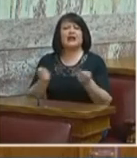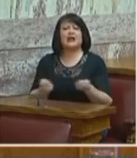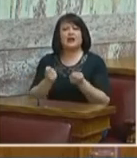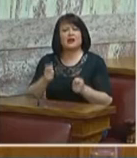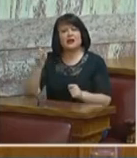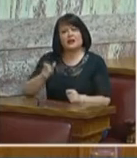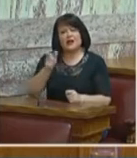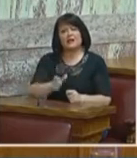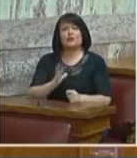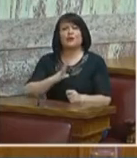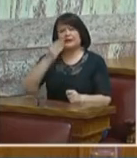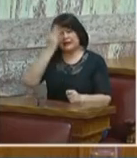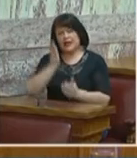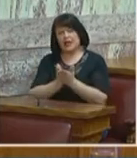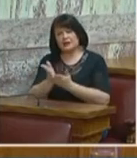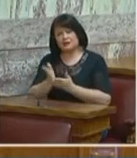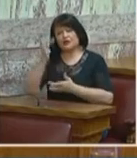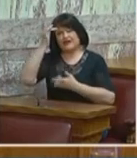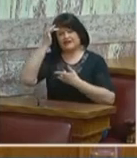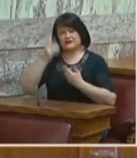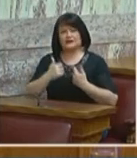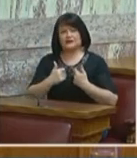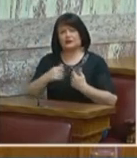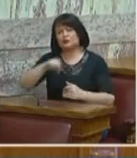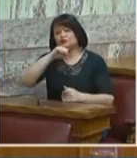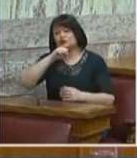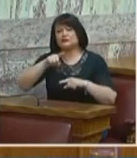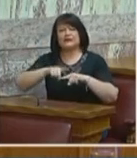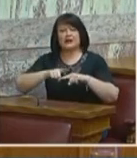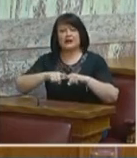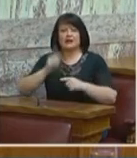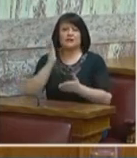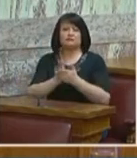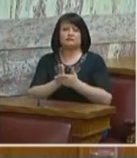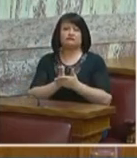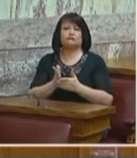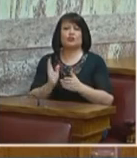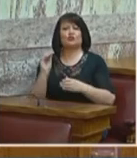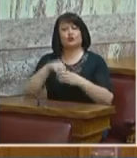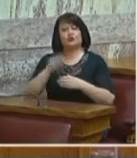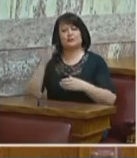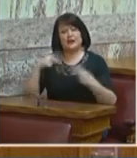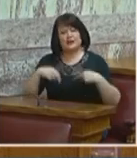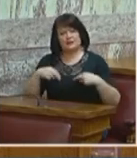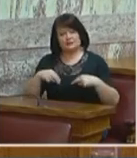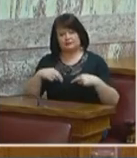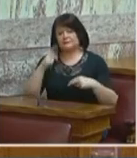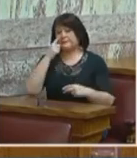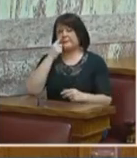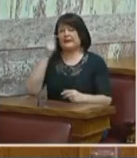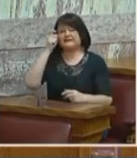έντιμο πολίτη. Εργάστηκα με φιλοπατρία και αποφασιστικότητα ως μέλος της κυβέρνησης του Πρωθυπουργού κ. Αντώνη